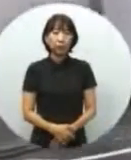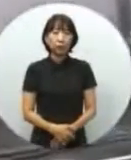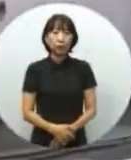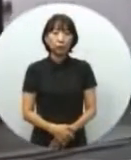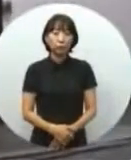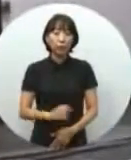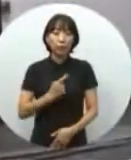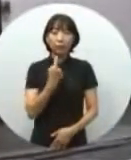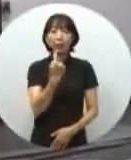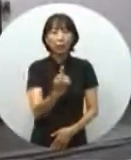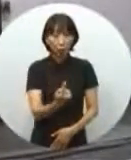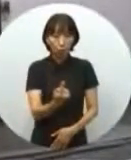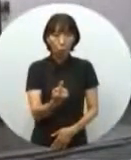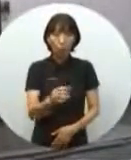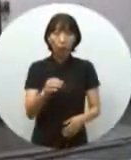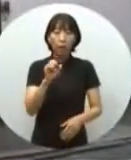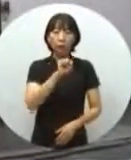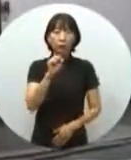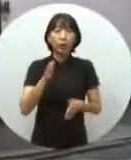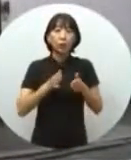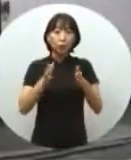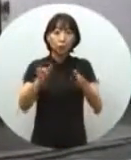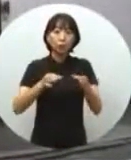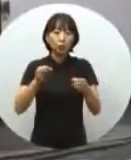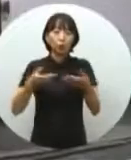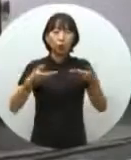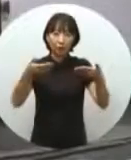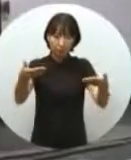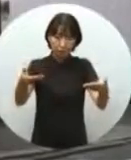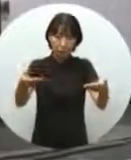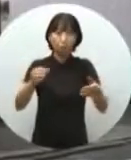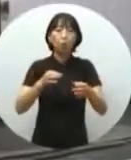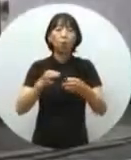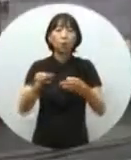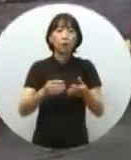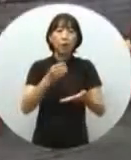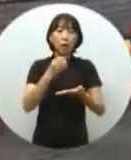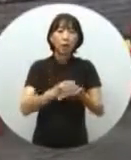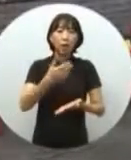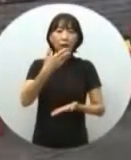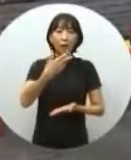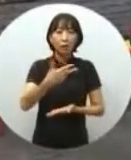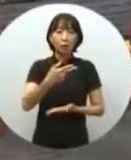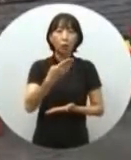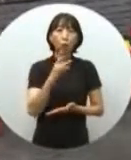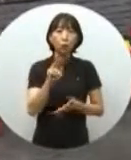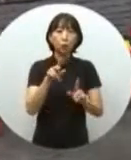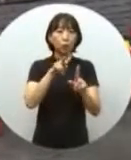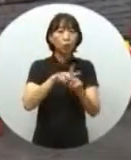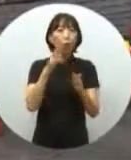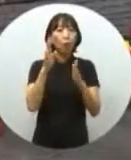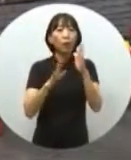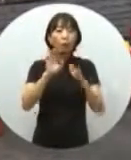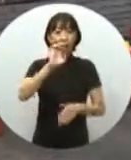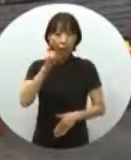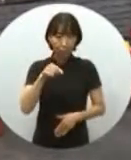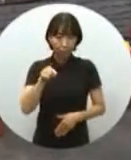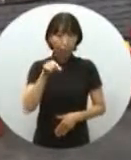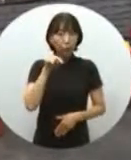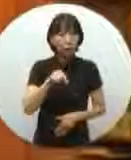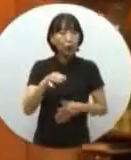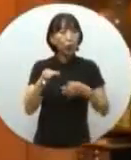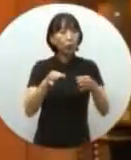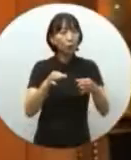ということでやってきたのはサザン通り商店街にあるお店、茶商小林園。こちらのお店